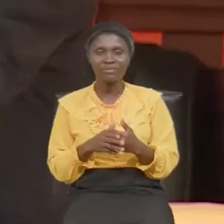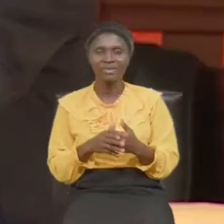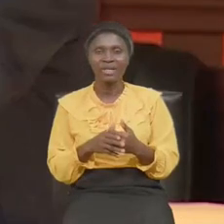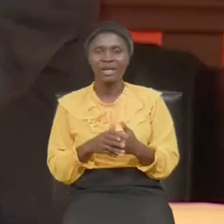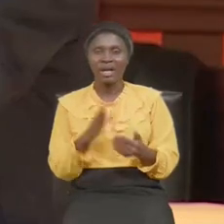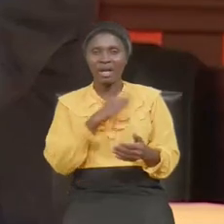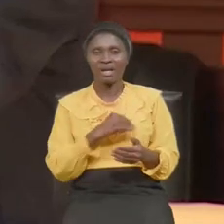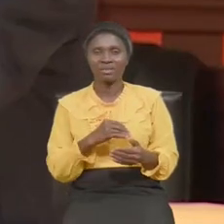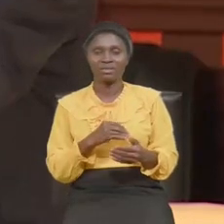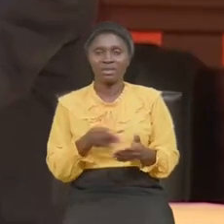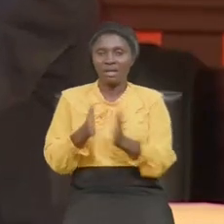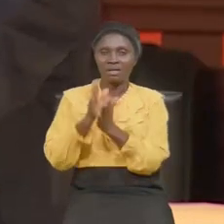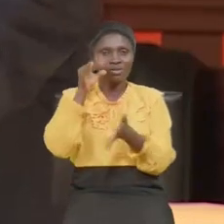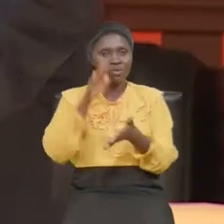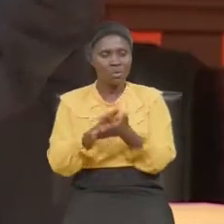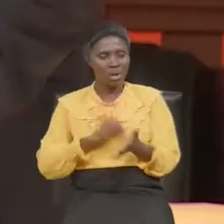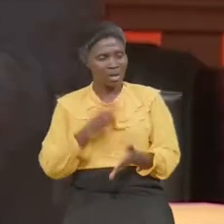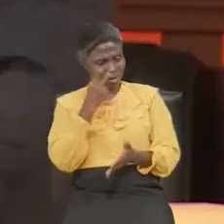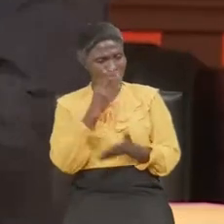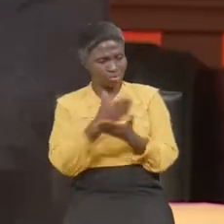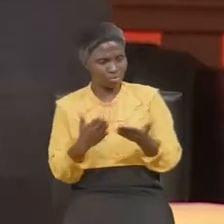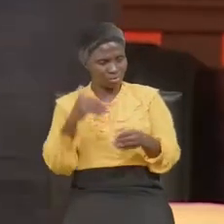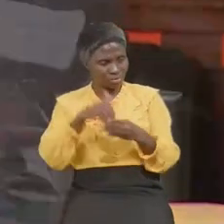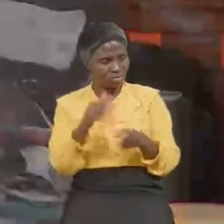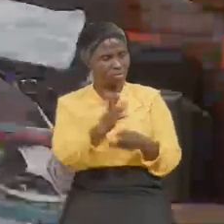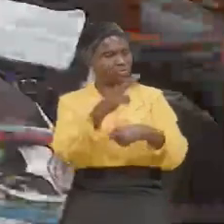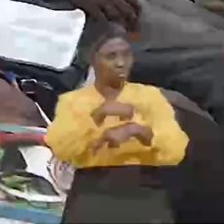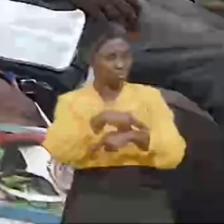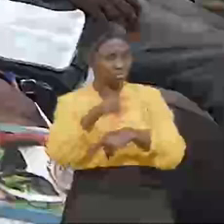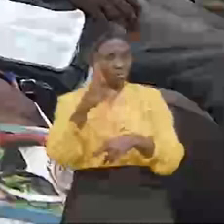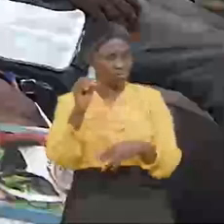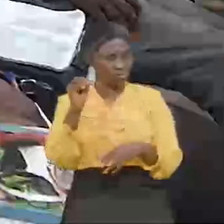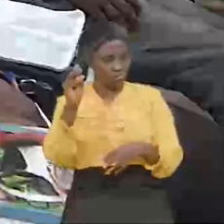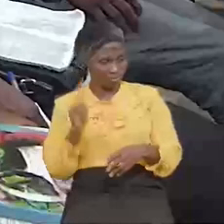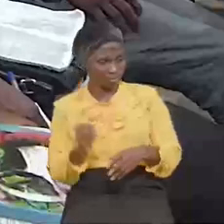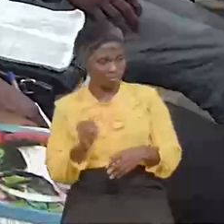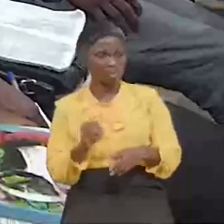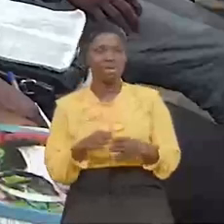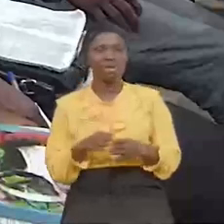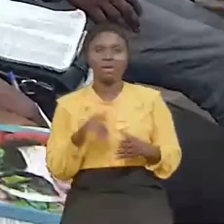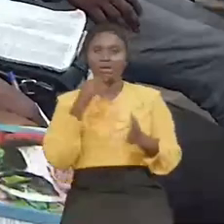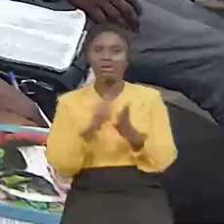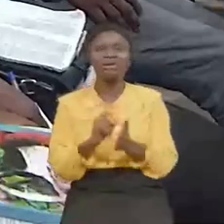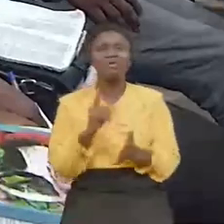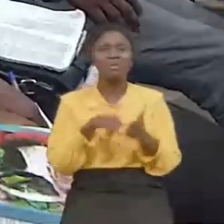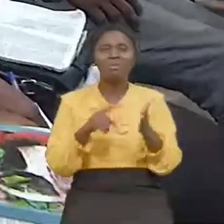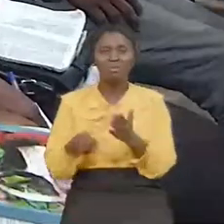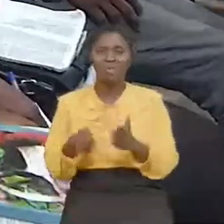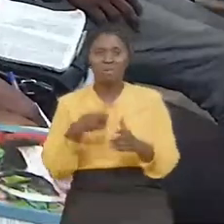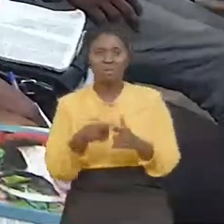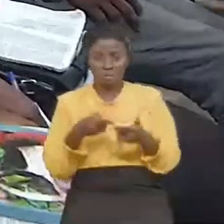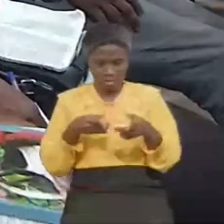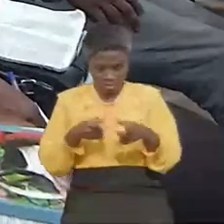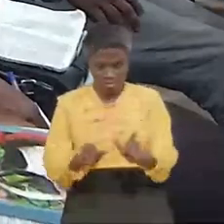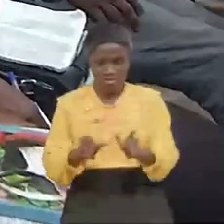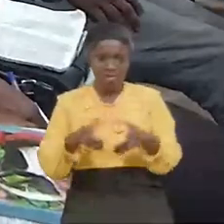as vu? Où est-ce que tu as vu ça? J'ai vu ça dans ton garde-robe. Allons là-bas. C'est quoi ça? Quand est-ce que tu as eu ça? Où est-ce